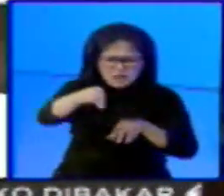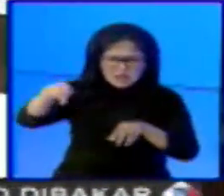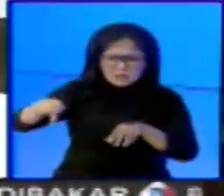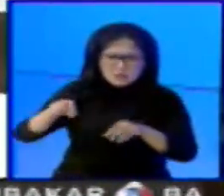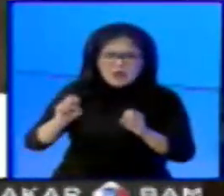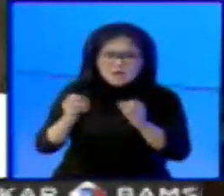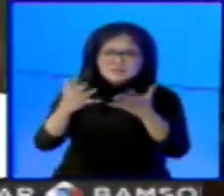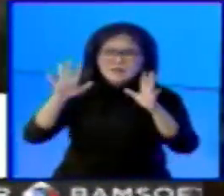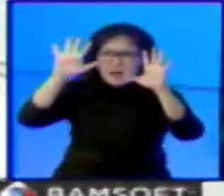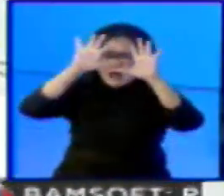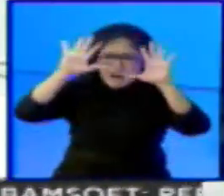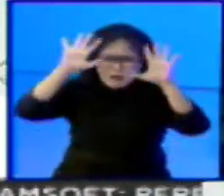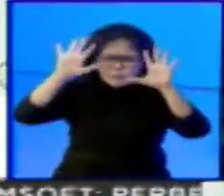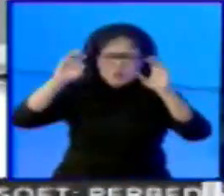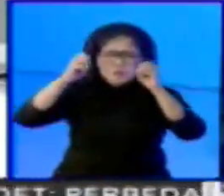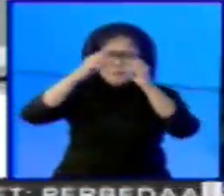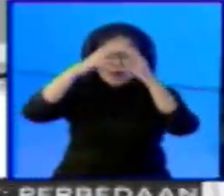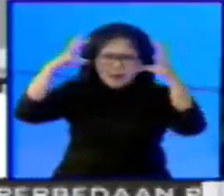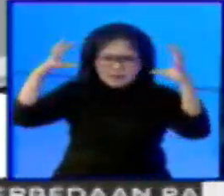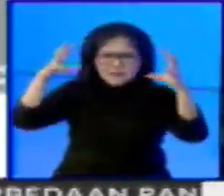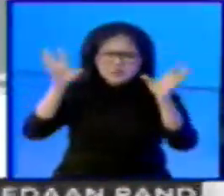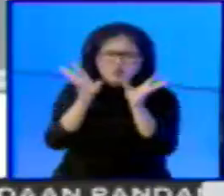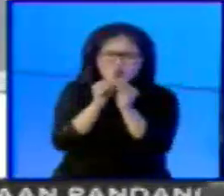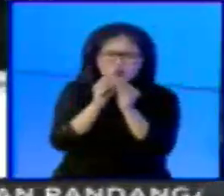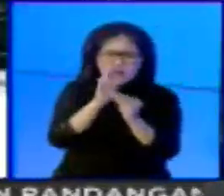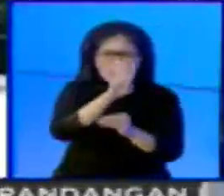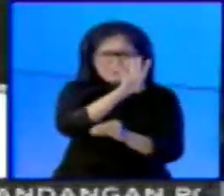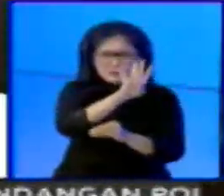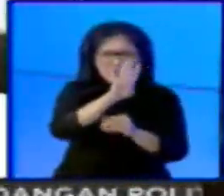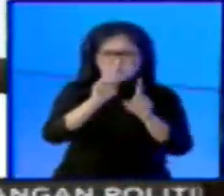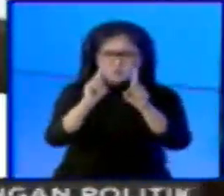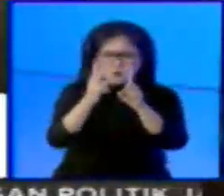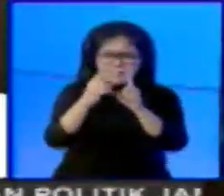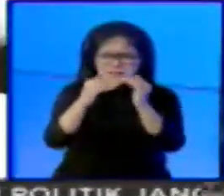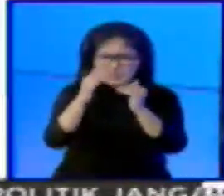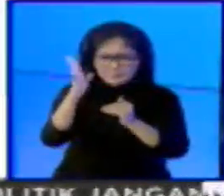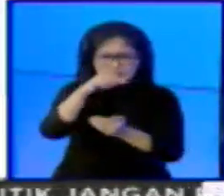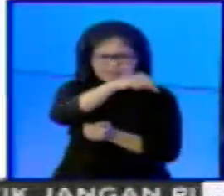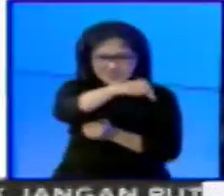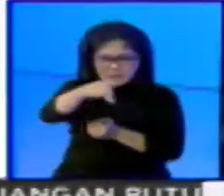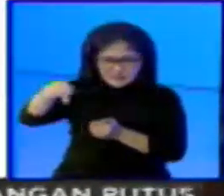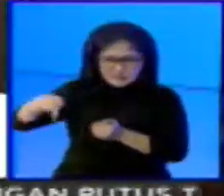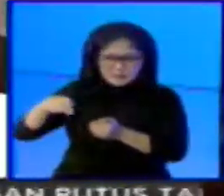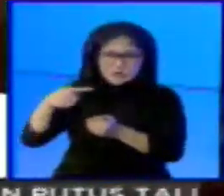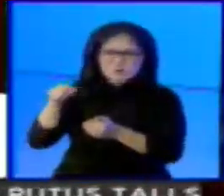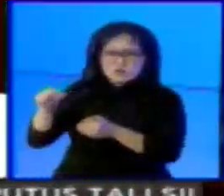tebal. Total sebanyak 412 titik panas tersebar di Provinsi Jambi.